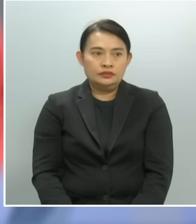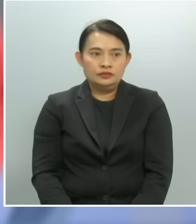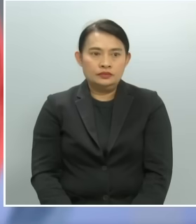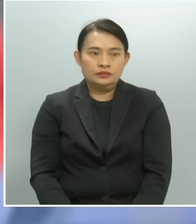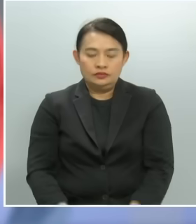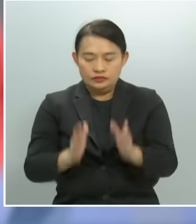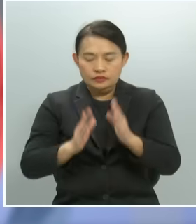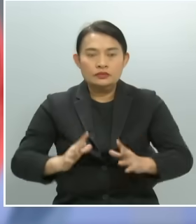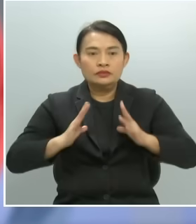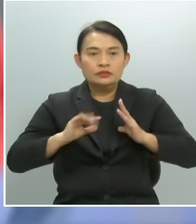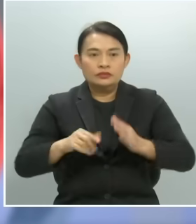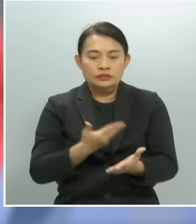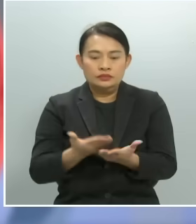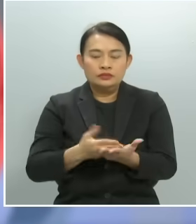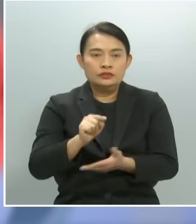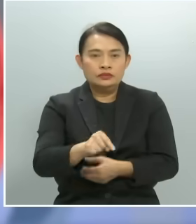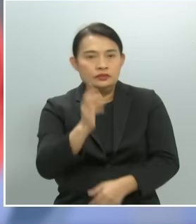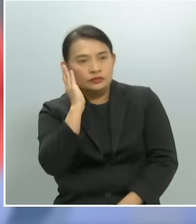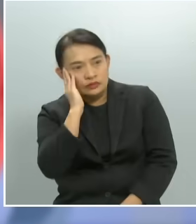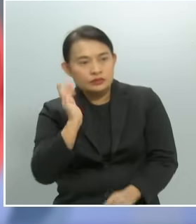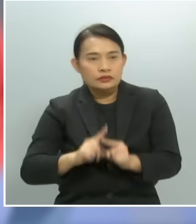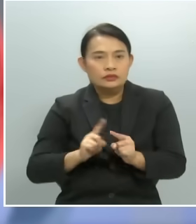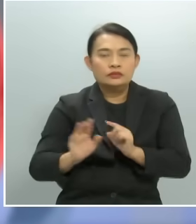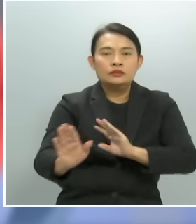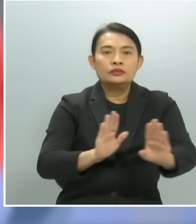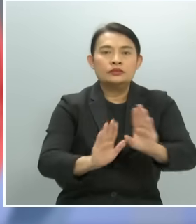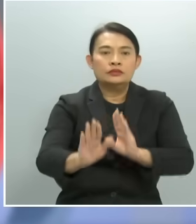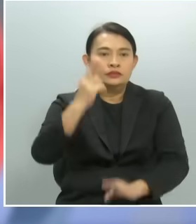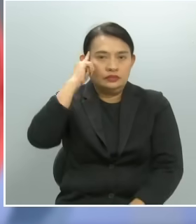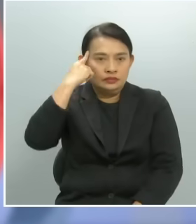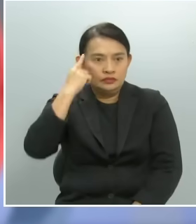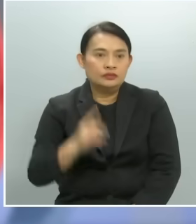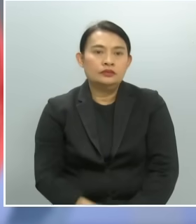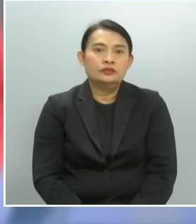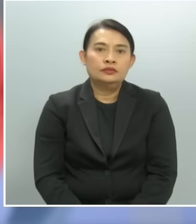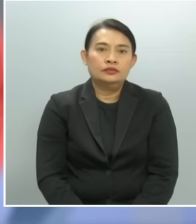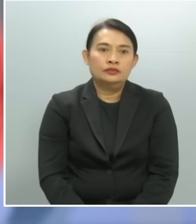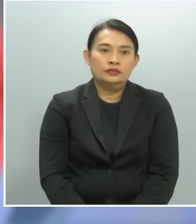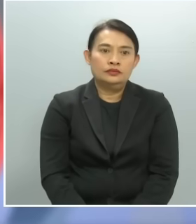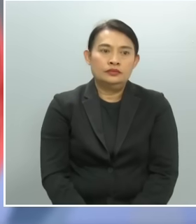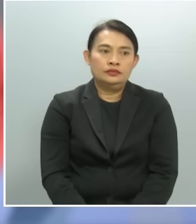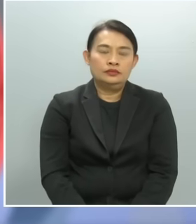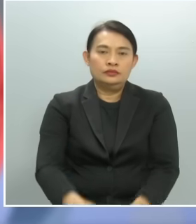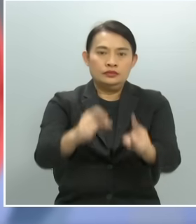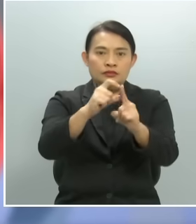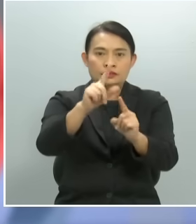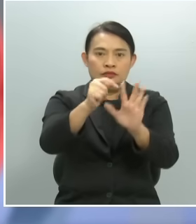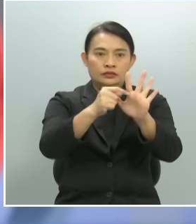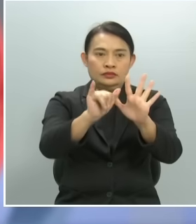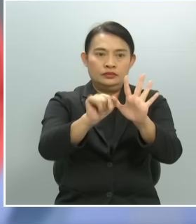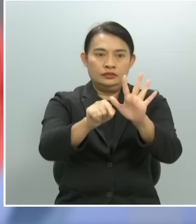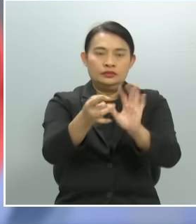เขาวางไว้เพื่อซื้อที่ว่าเขาขอนอนได้ไหมหรืออะไรหรือเปล่าเราก็ตอบไม่ได้มันหลายอย่างแต่ไอ้คำว่าตายไม่รู้คือ